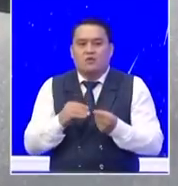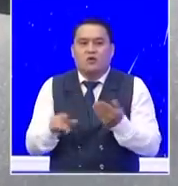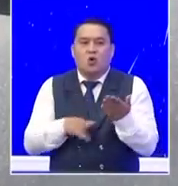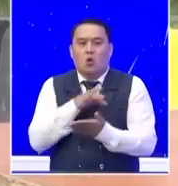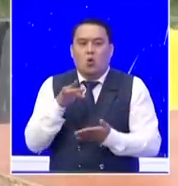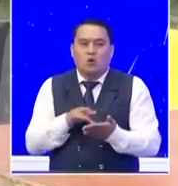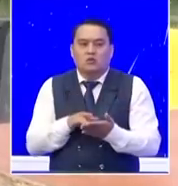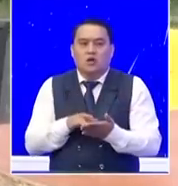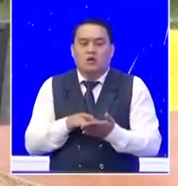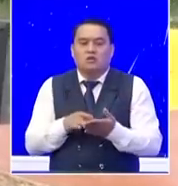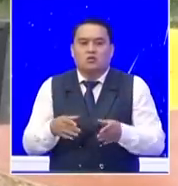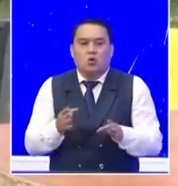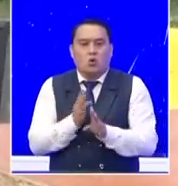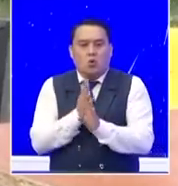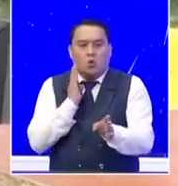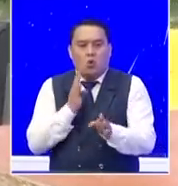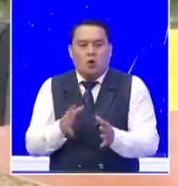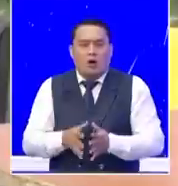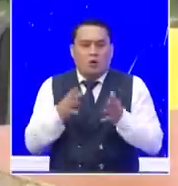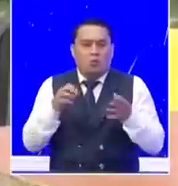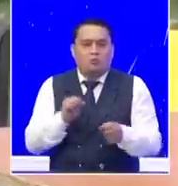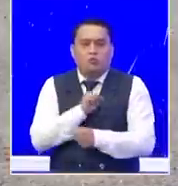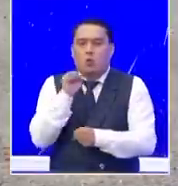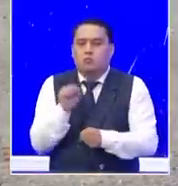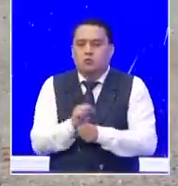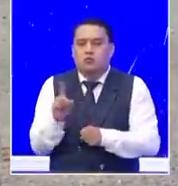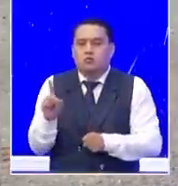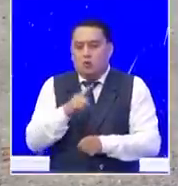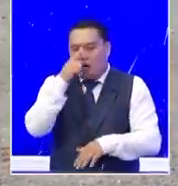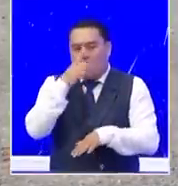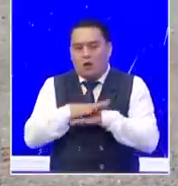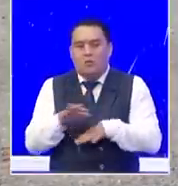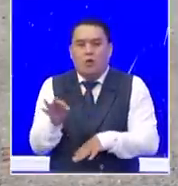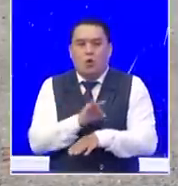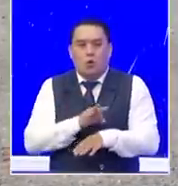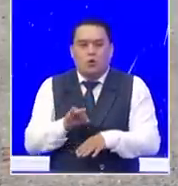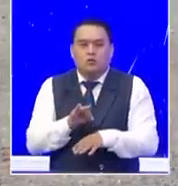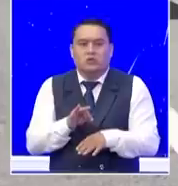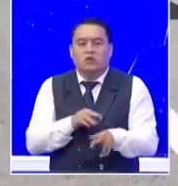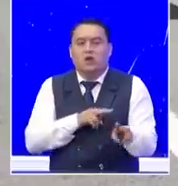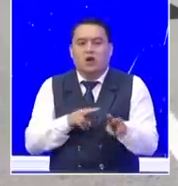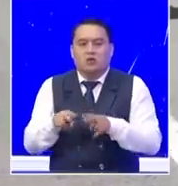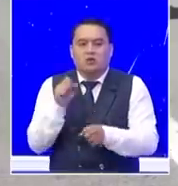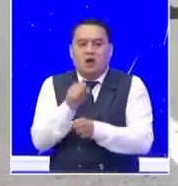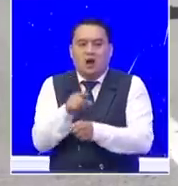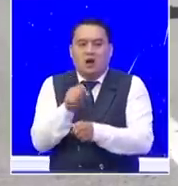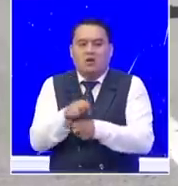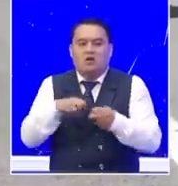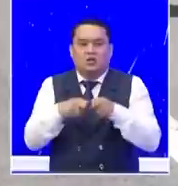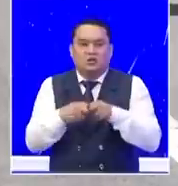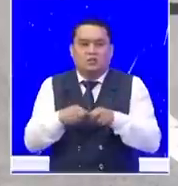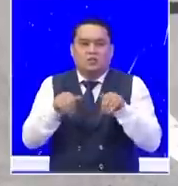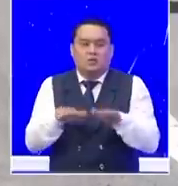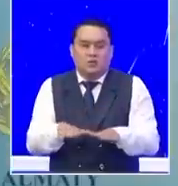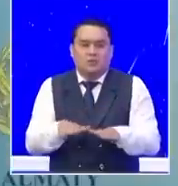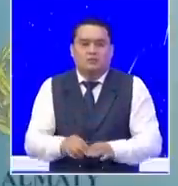город ежедневно стали образовываться огромные пробки. Ситуация показала, что аким области держит руку на пульсе. Он распорядился решить проблему в